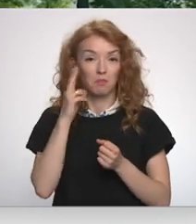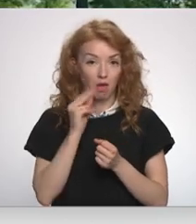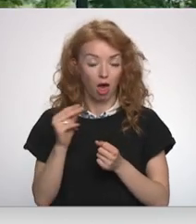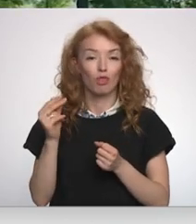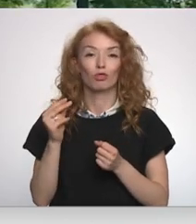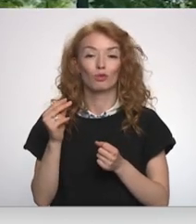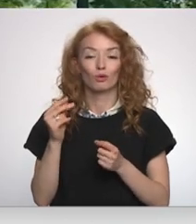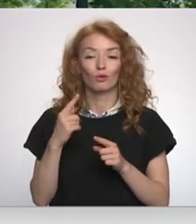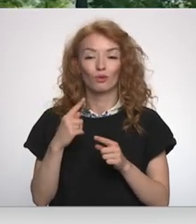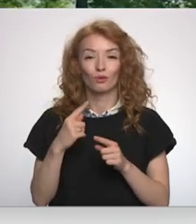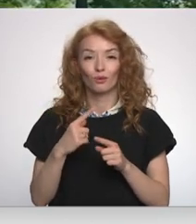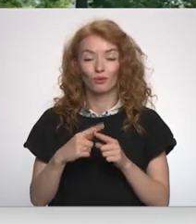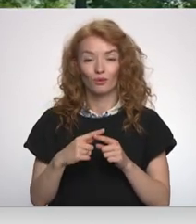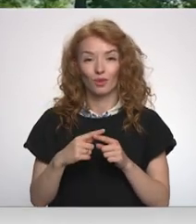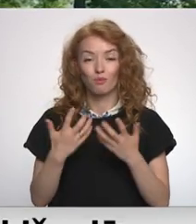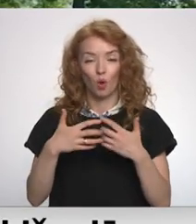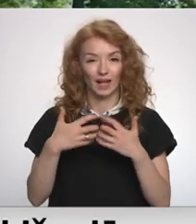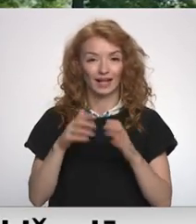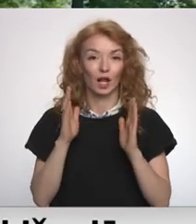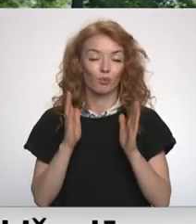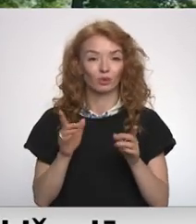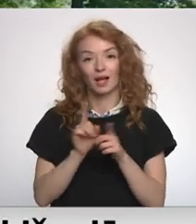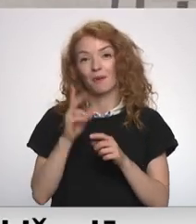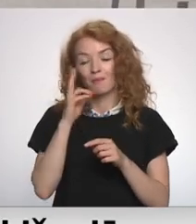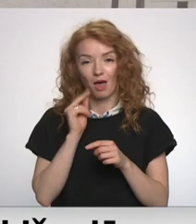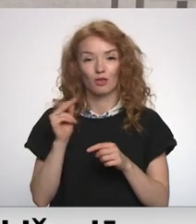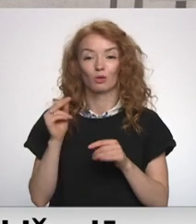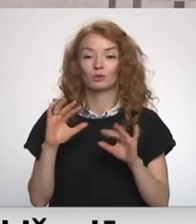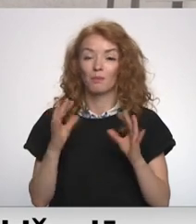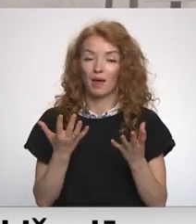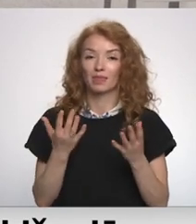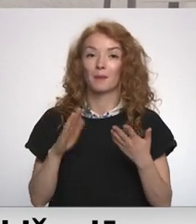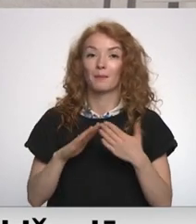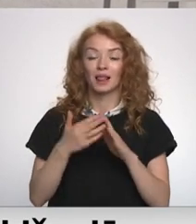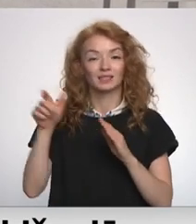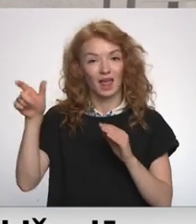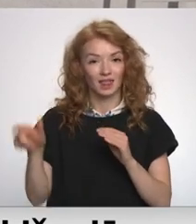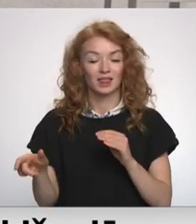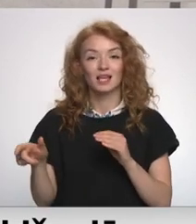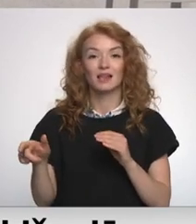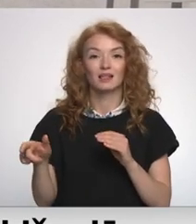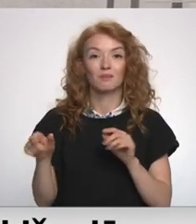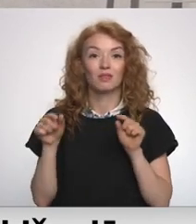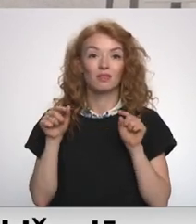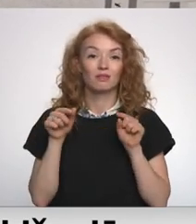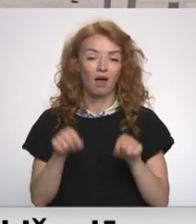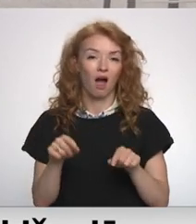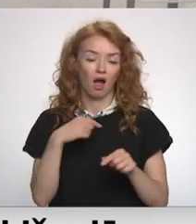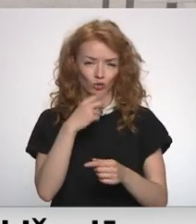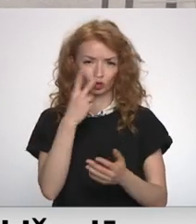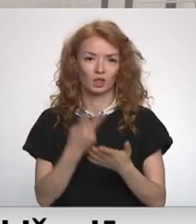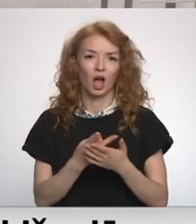teiksim, tas arī poliklīnikai būs varbūt medus tagad, ja, bet pilsētniekiem nu, tā es uzskatu ir